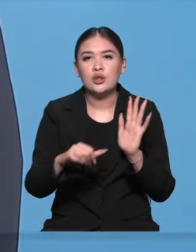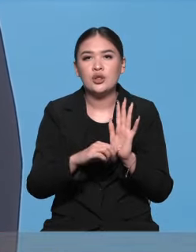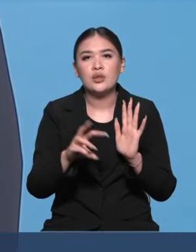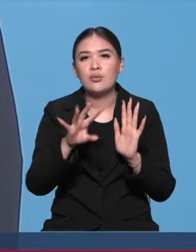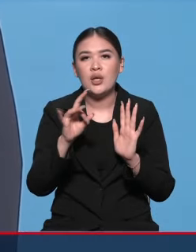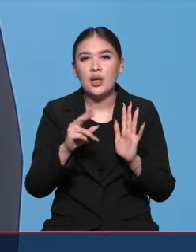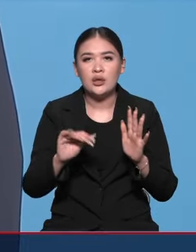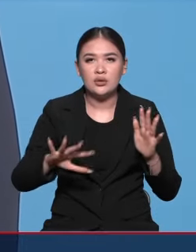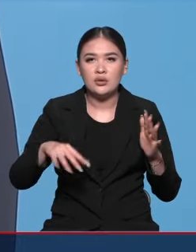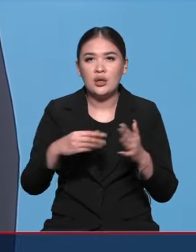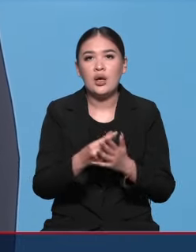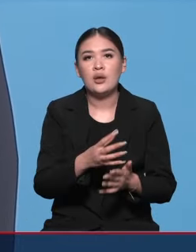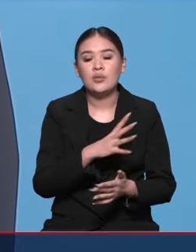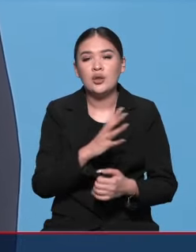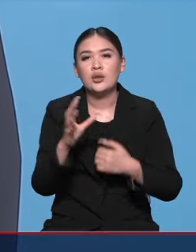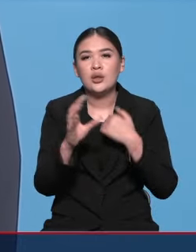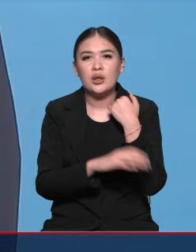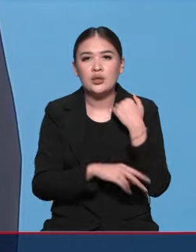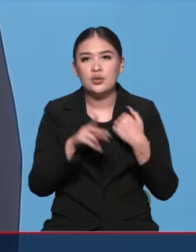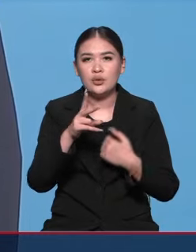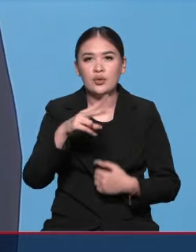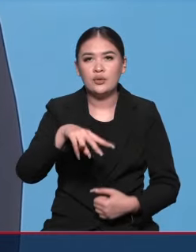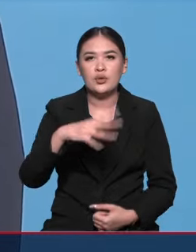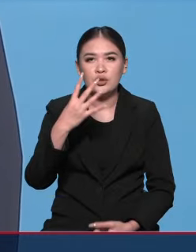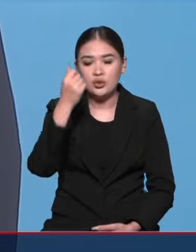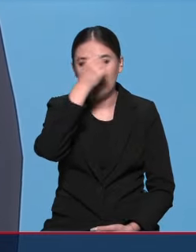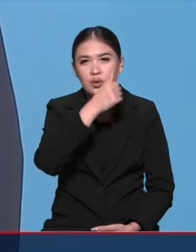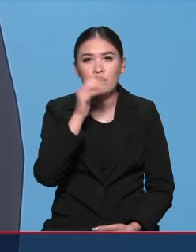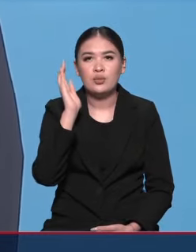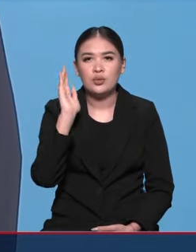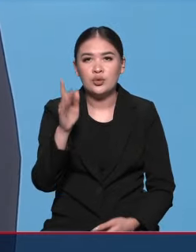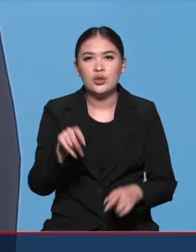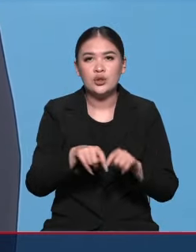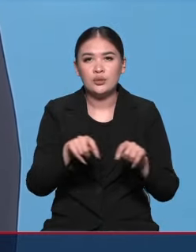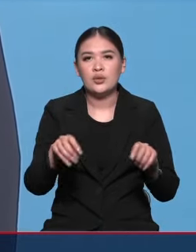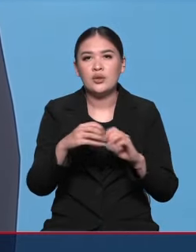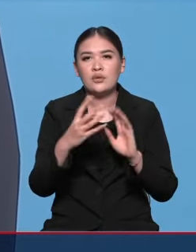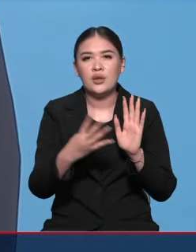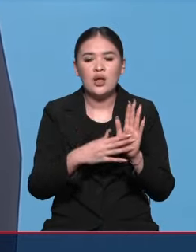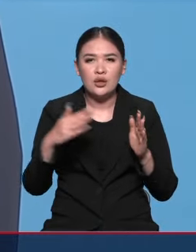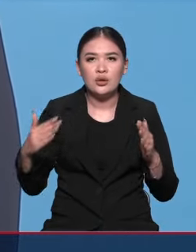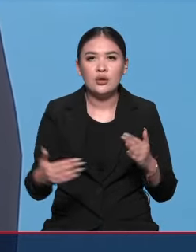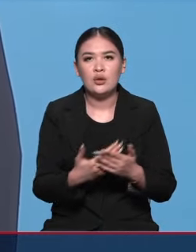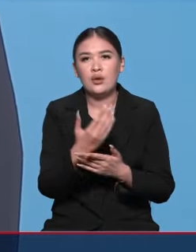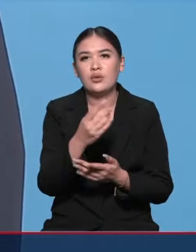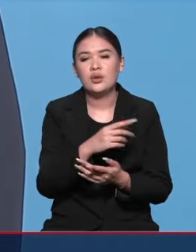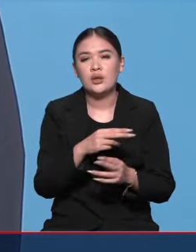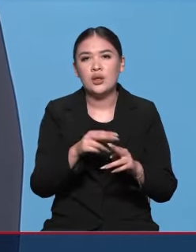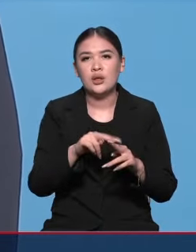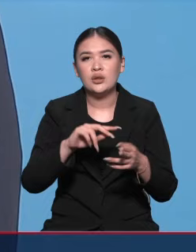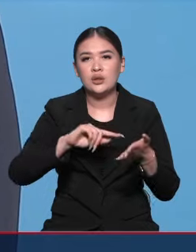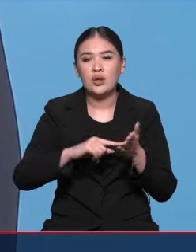тенге инвестиций. До конца 2024 года будет запущено 19 новых производств. Стабильный